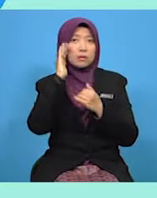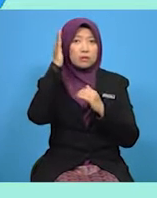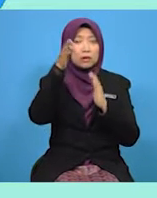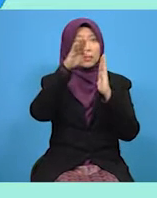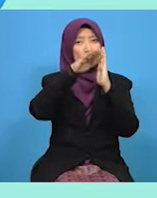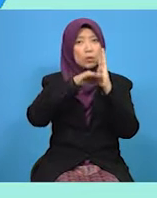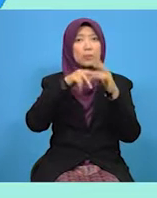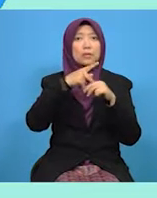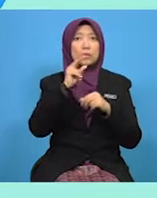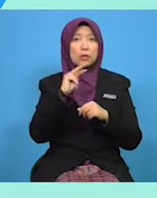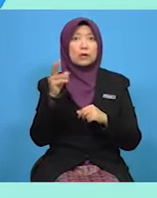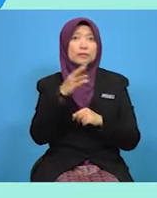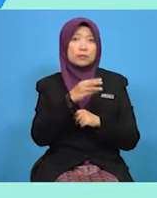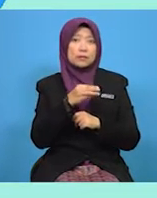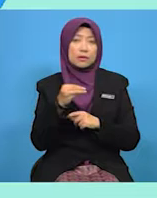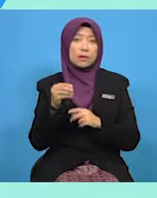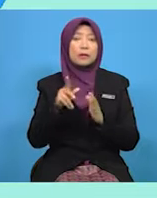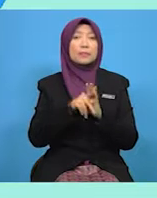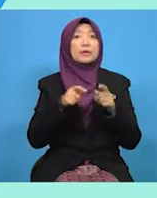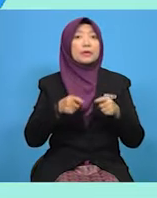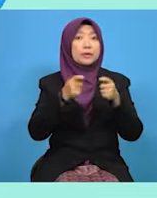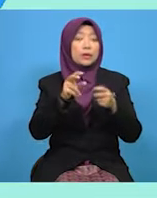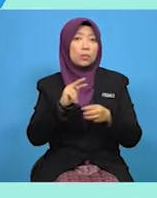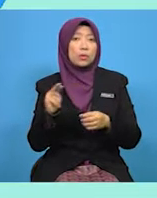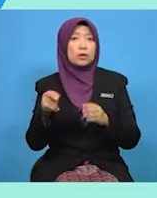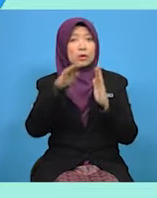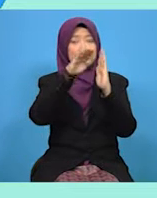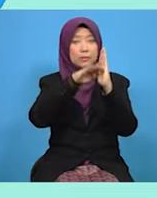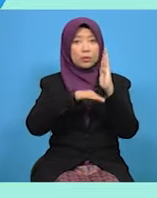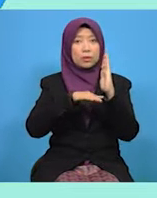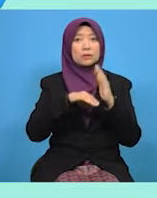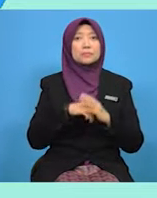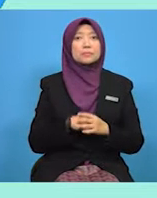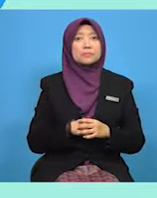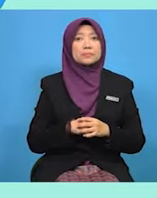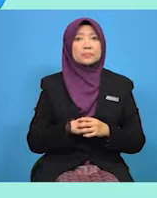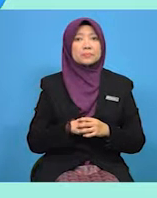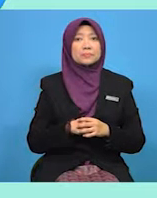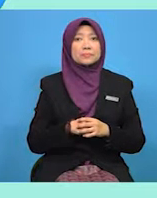mengurangkan pengeluaran dan penawaran aggregate berkurang.